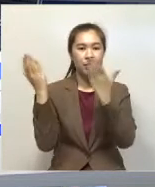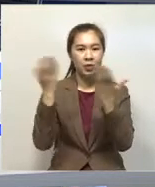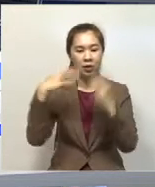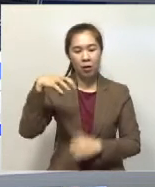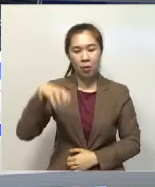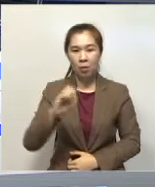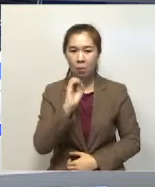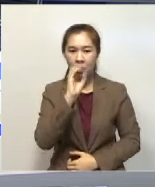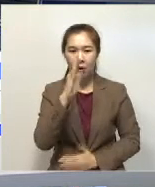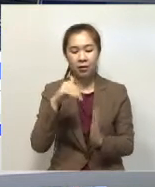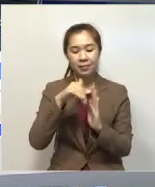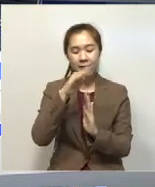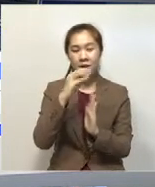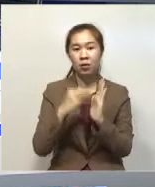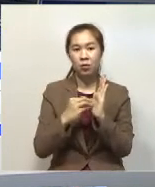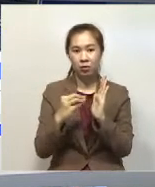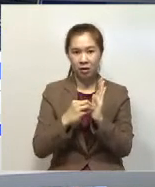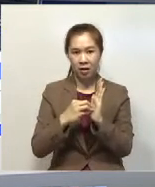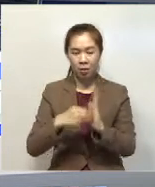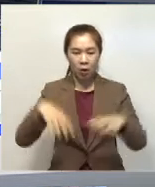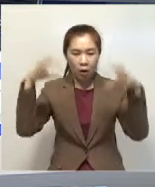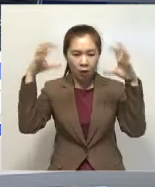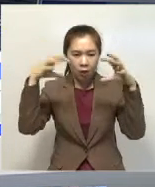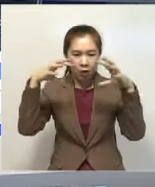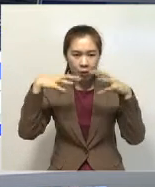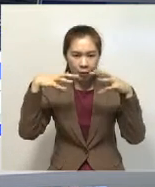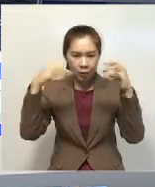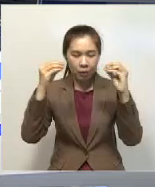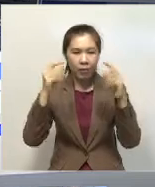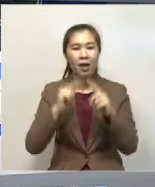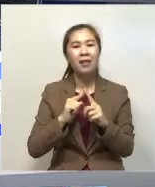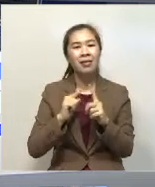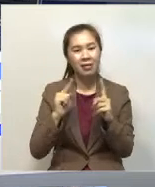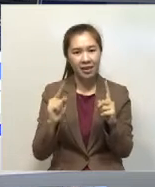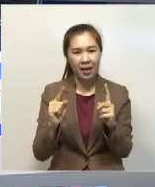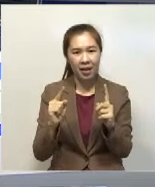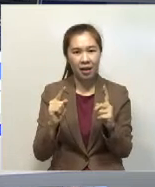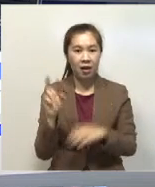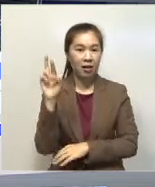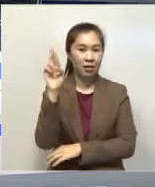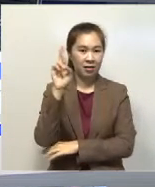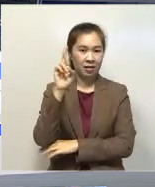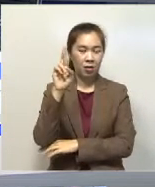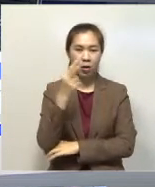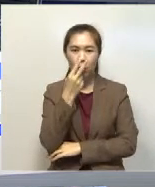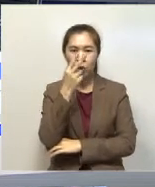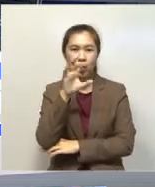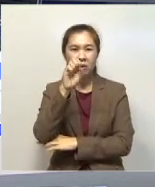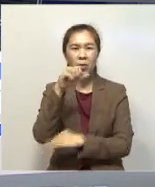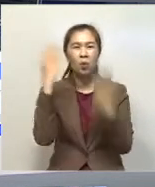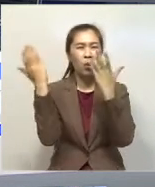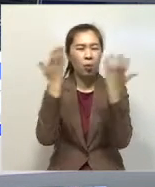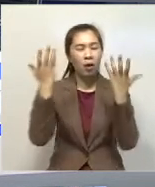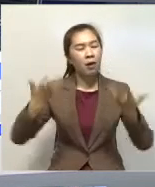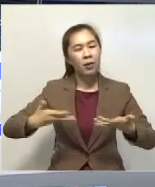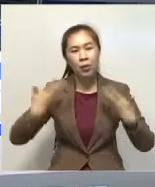อนบนของประเทศรวมถึงกรุงเทพมหานครด้วย ฝนจะลด แต่ปรากฏว่าช่วงกลางวันนะคุณผู้ชมสังเกตอากาศร้